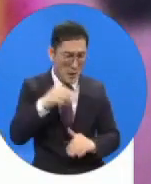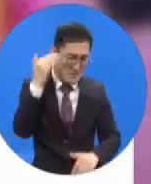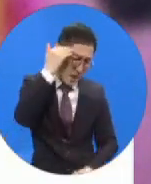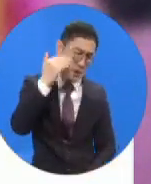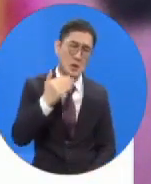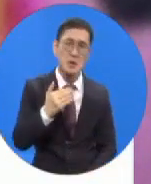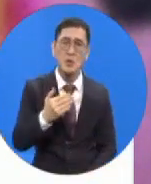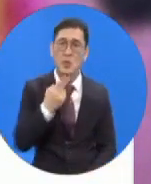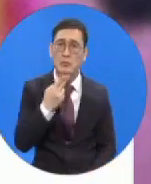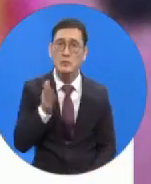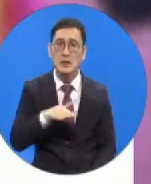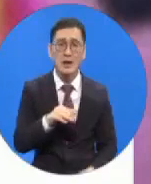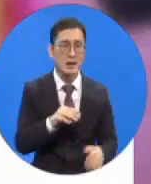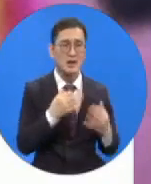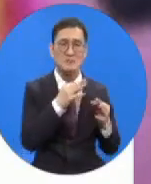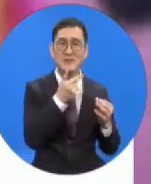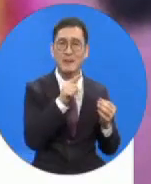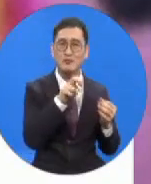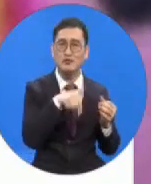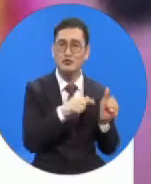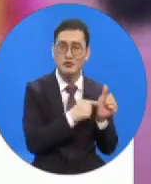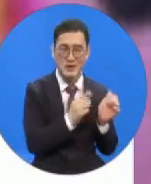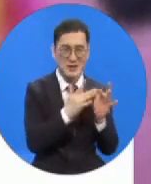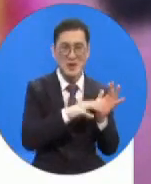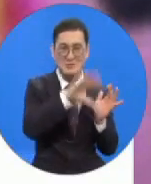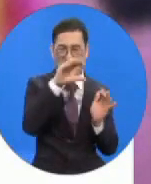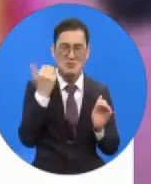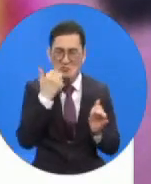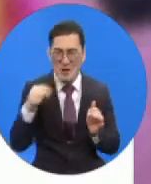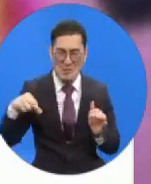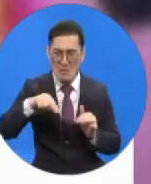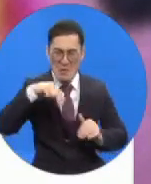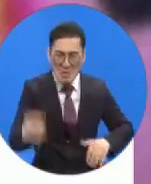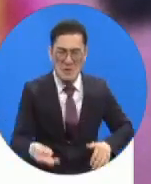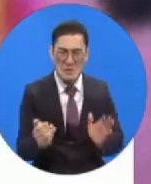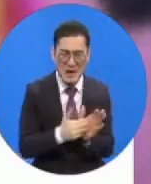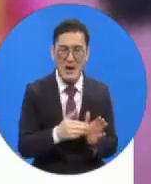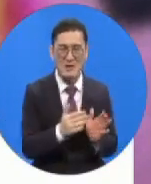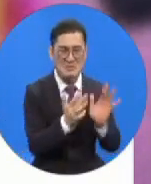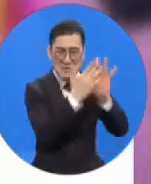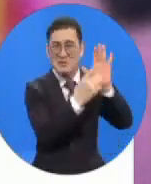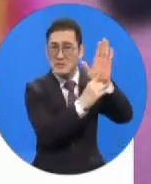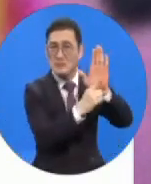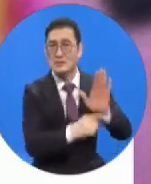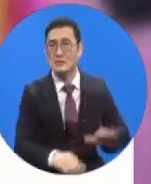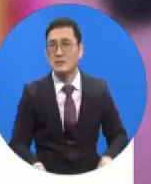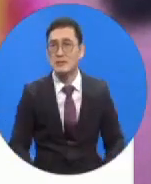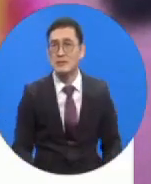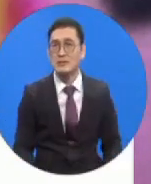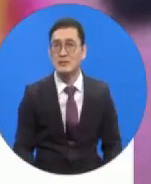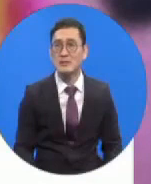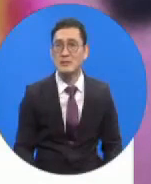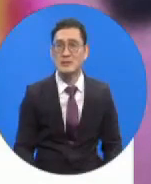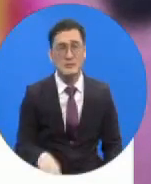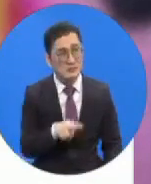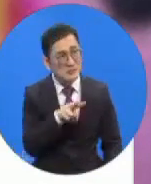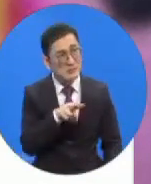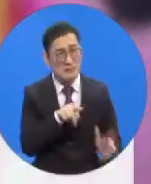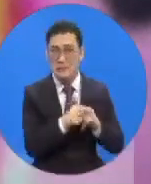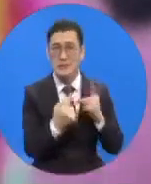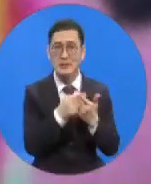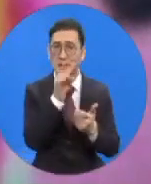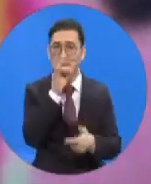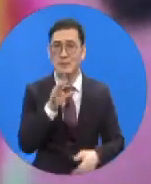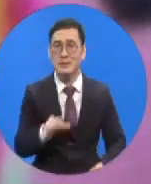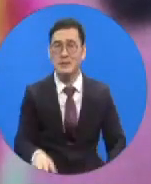뭐 김남국 의원께서 무슨 페이스북에다가 미끄러져 넘어졌다 뭐 이런 거를 올리신 것 같은데 그 부분이 조금 이해가 안 가기는 했습니다. 네, 아,